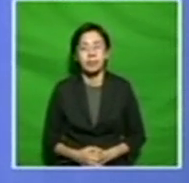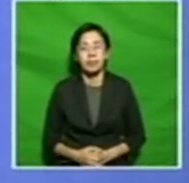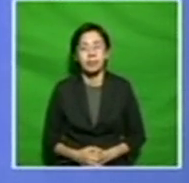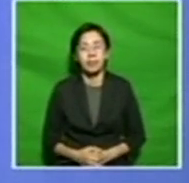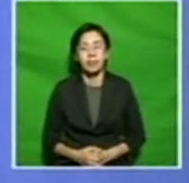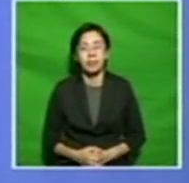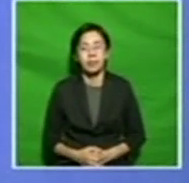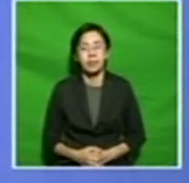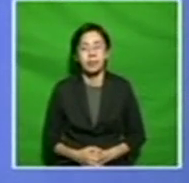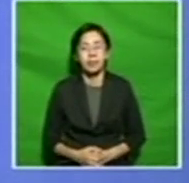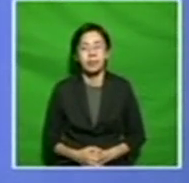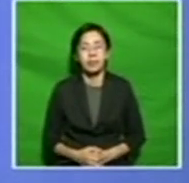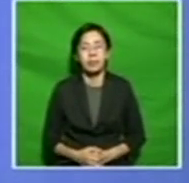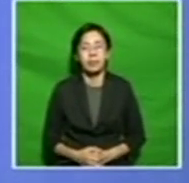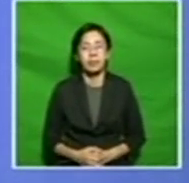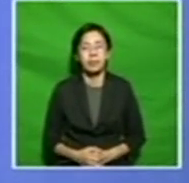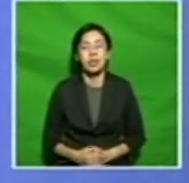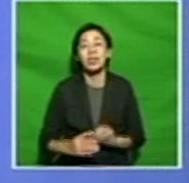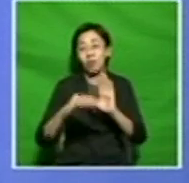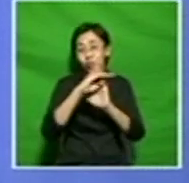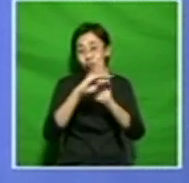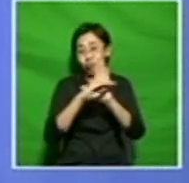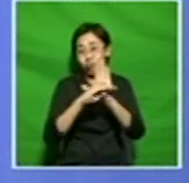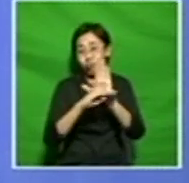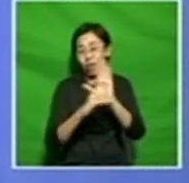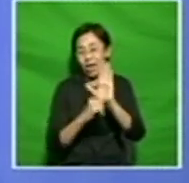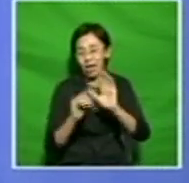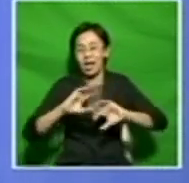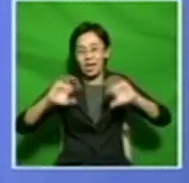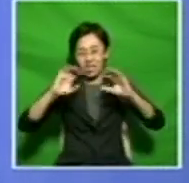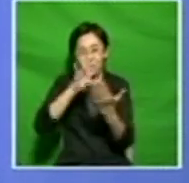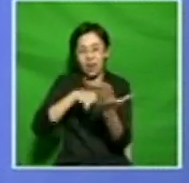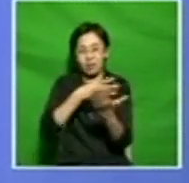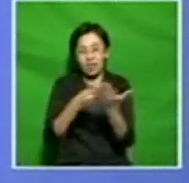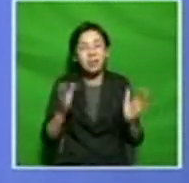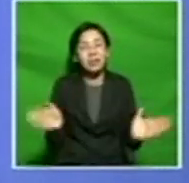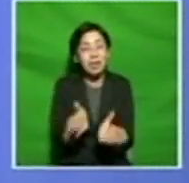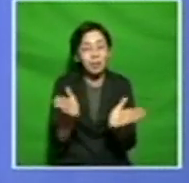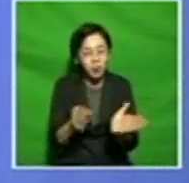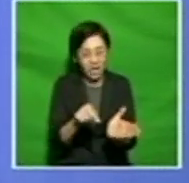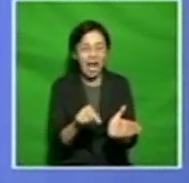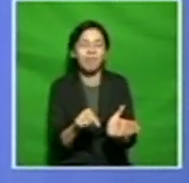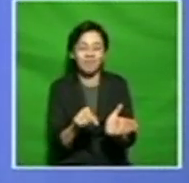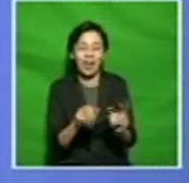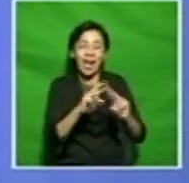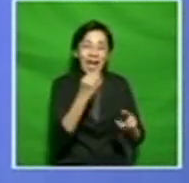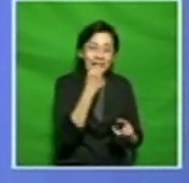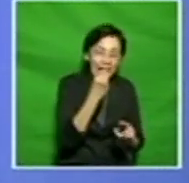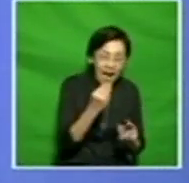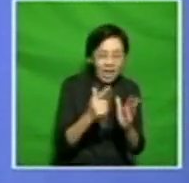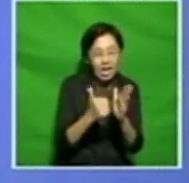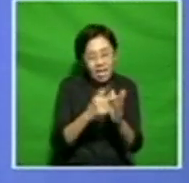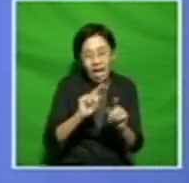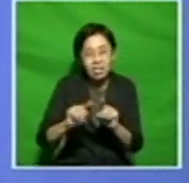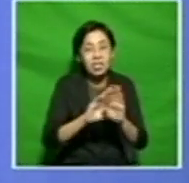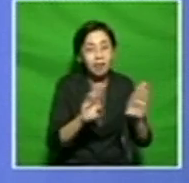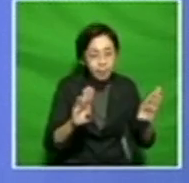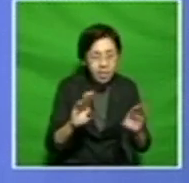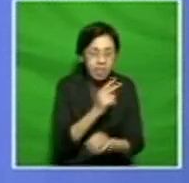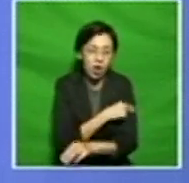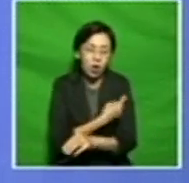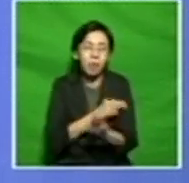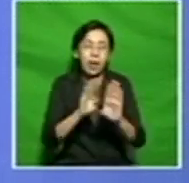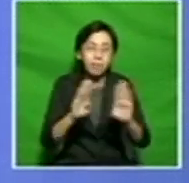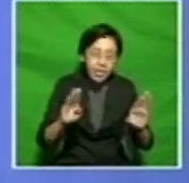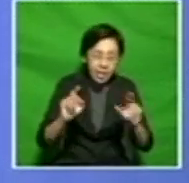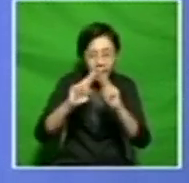อันนี้เป็นเรื่องที่กำหนดไว้ว่ารัฐมีนโยบายสนับสนุนให้เปิดโรงพยาบาลร้านขายยาค